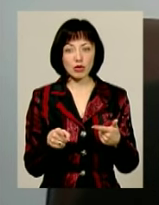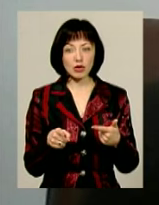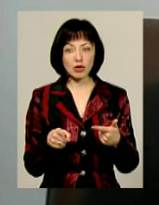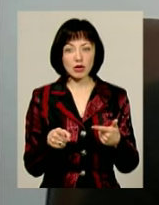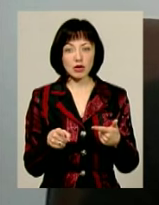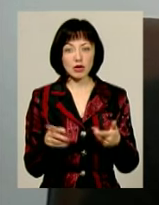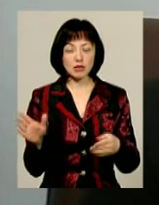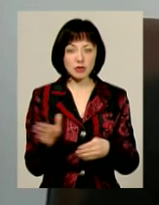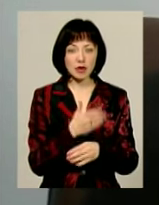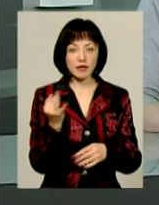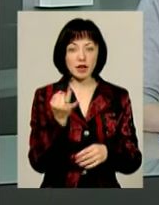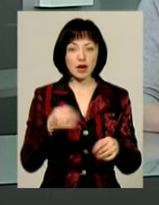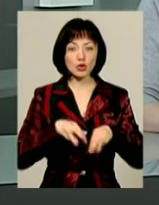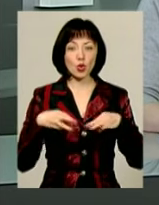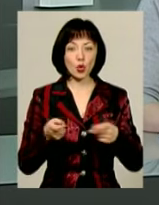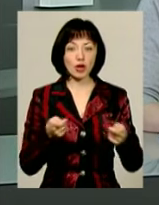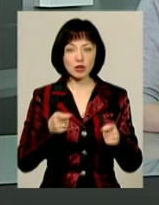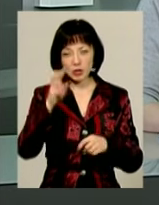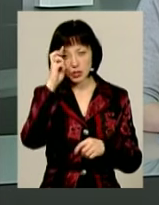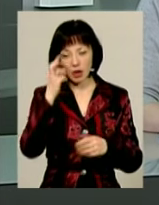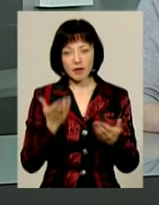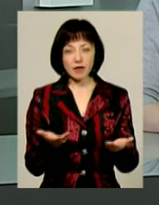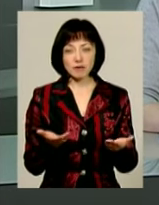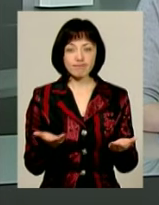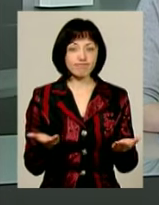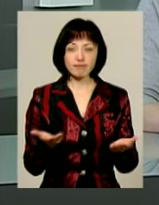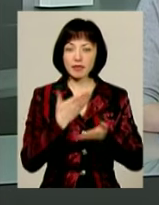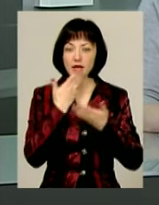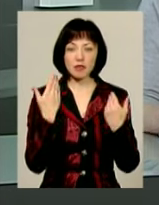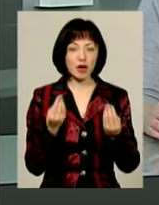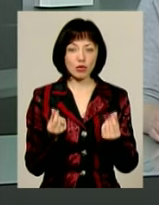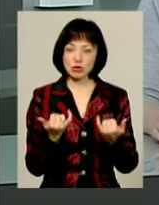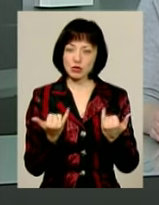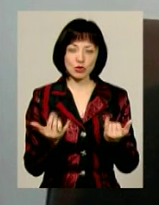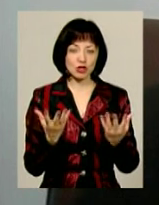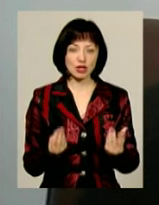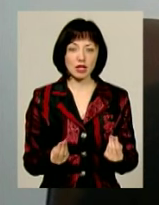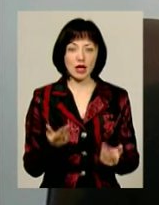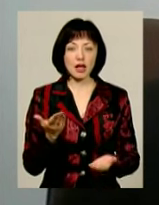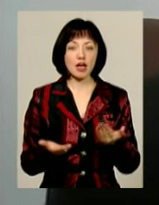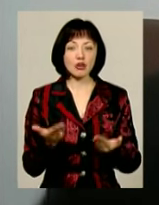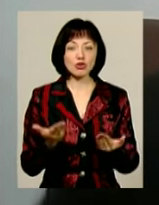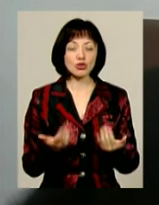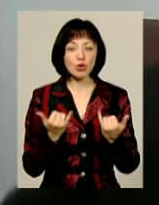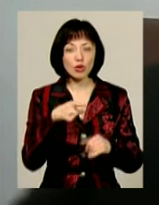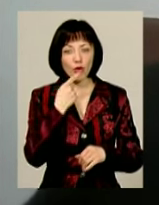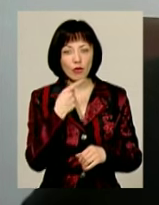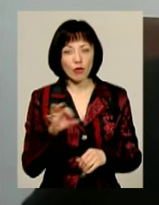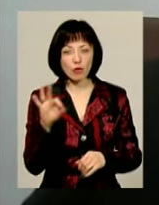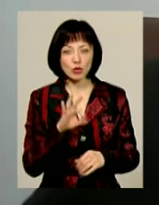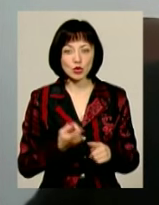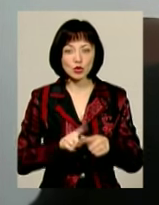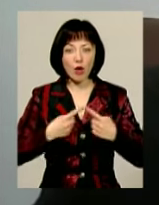в інтересах уряду і держави. От. Тому немає коштів на сьогоднішній день. І якщо ми сьогодні говоримо про